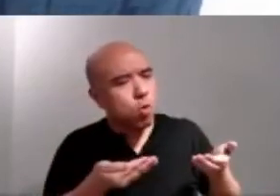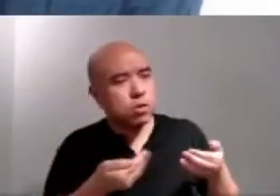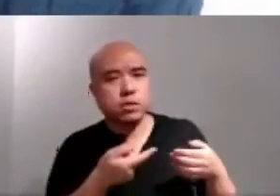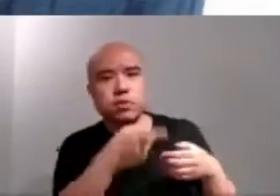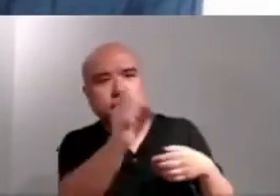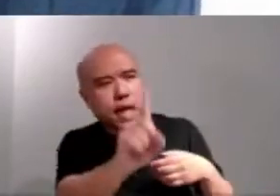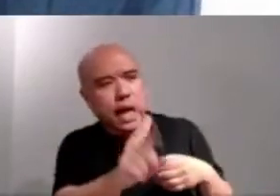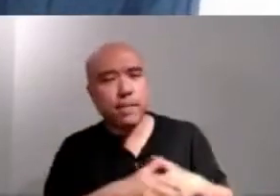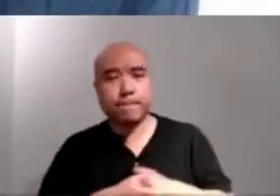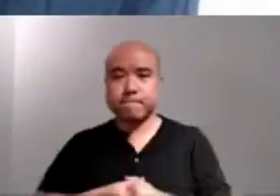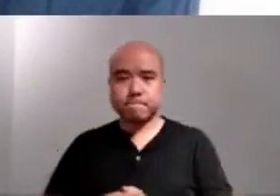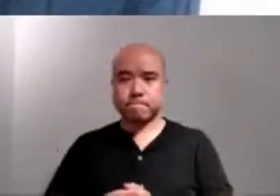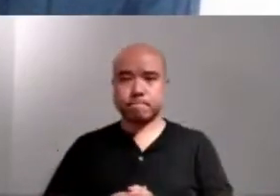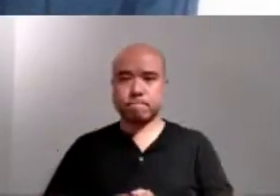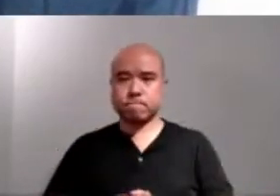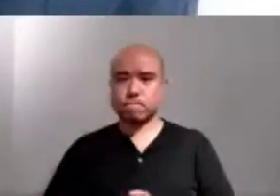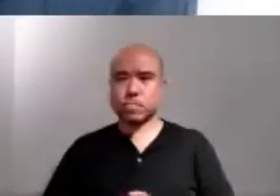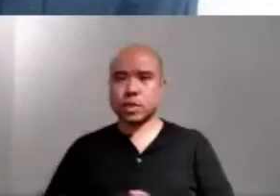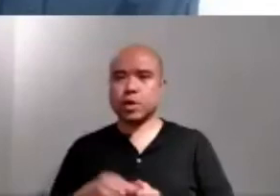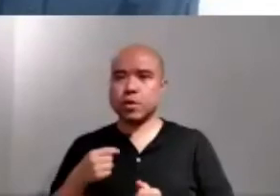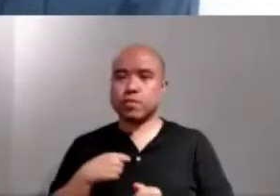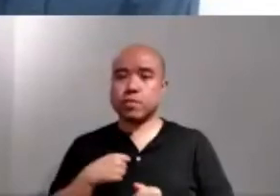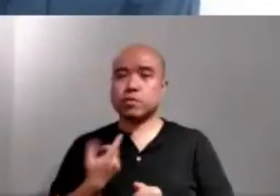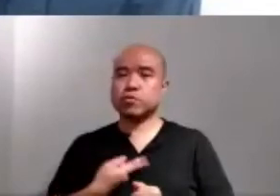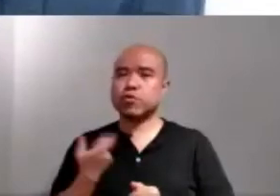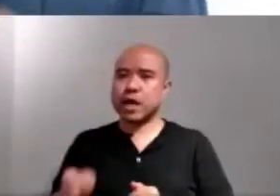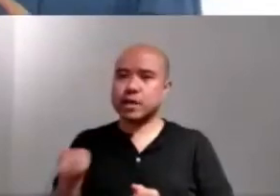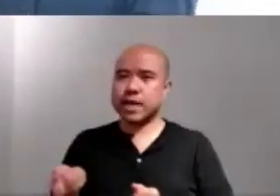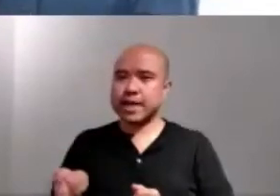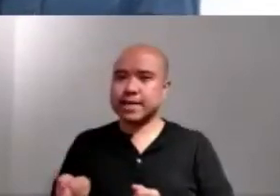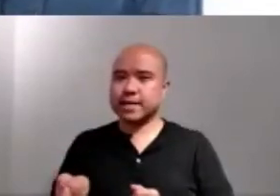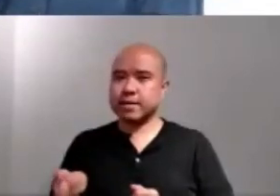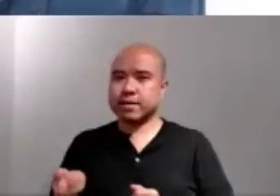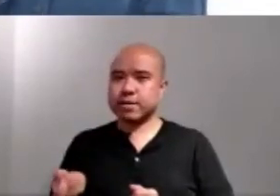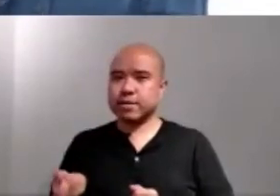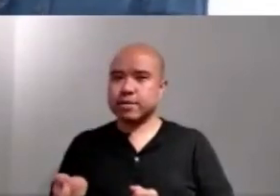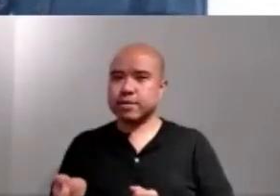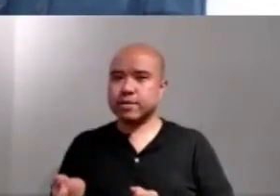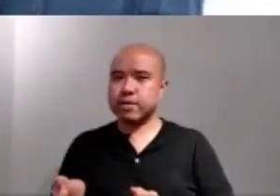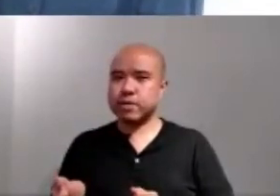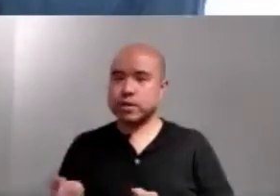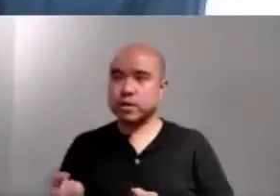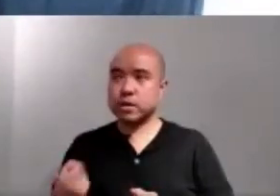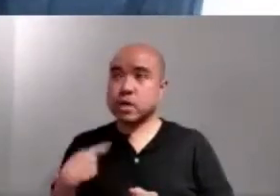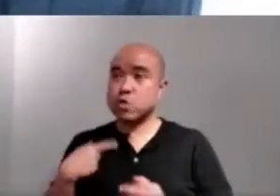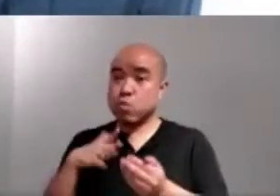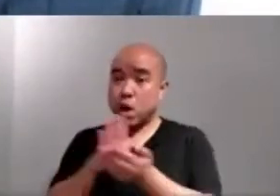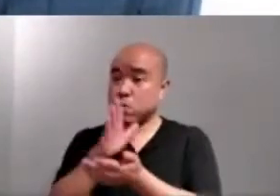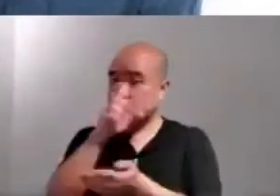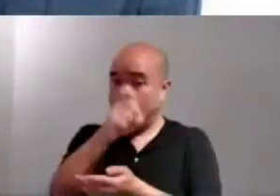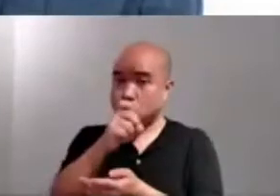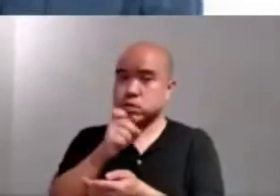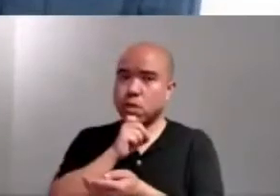谢 Tony。其實執嘢咧最簡單就係、是，即係我哋已經做咗都九年嘅啦。其實